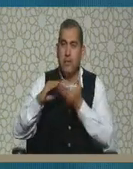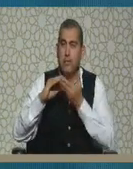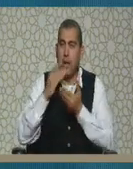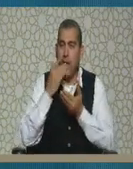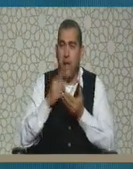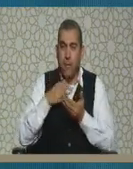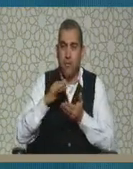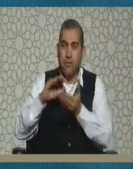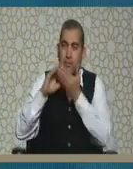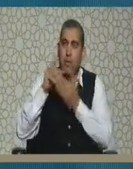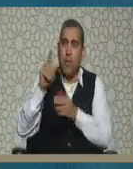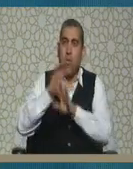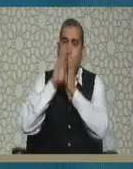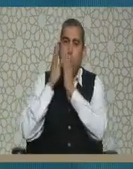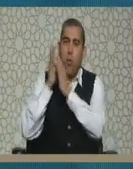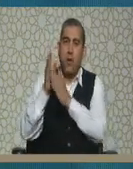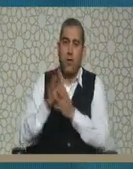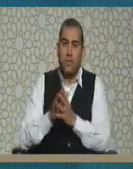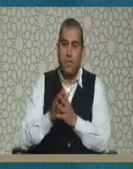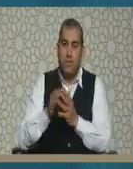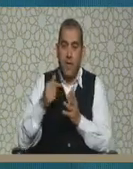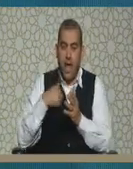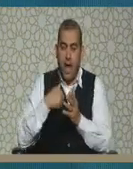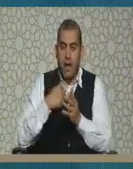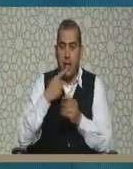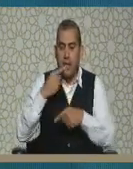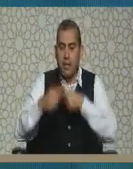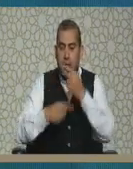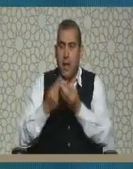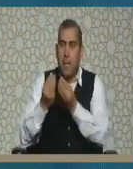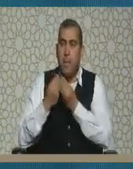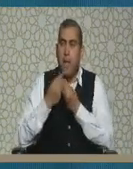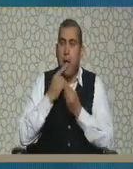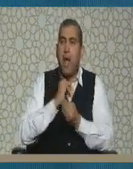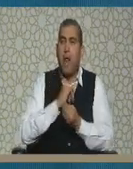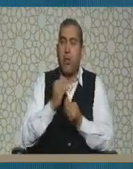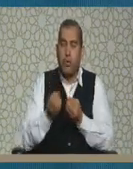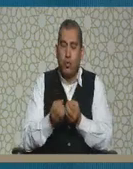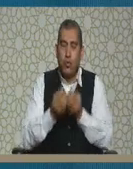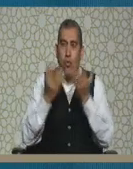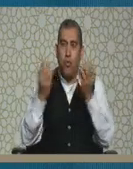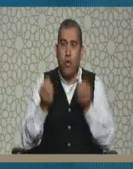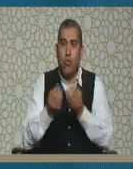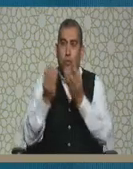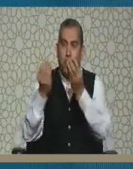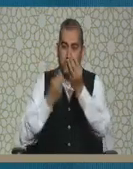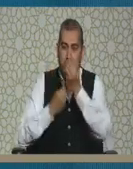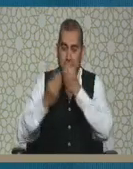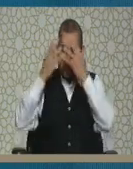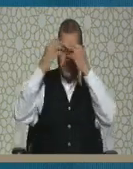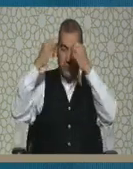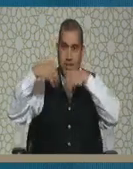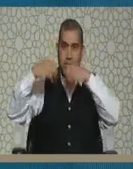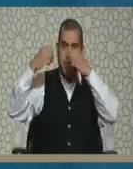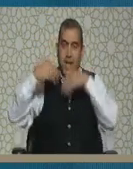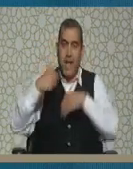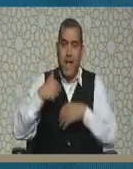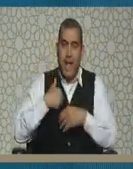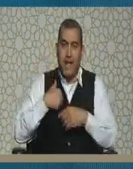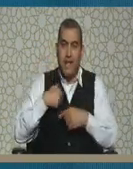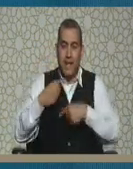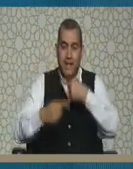صاحب المدد ادم علي انوارك التي تنزل علي وادم